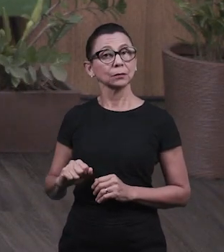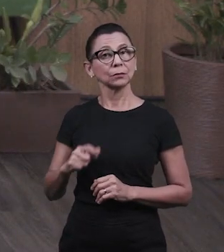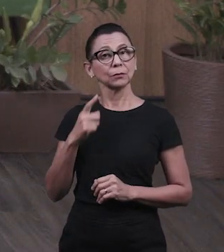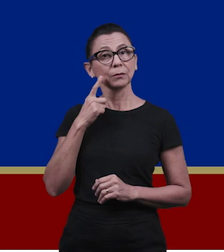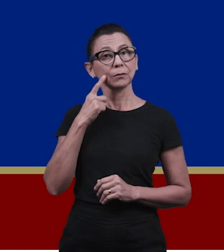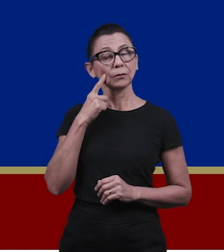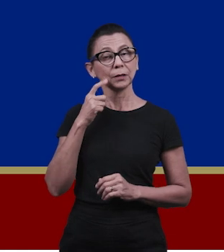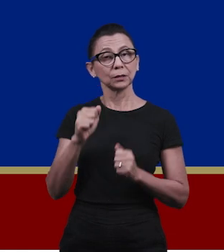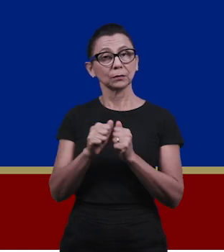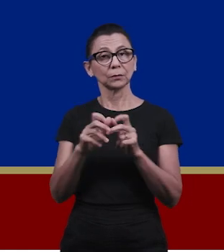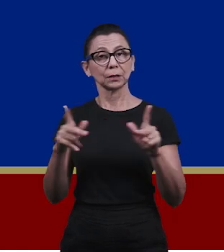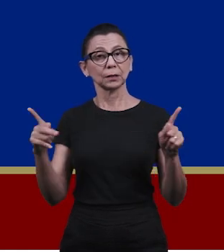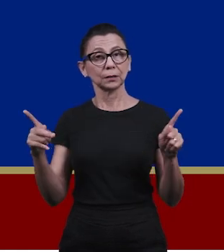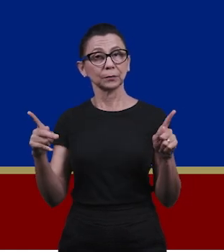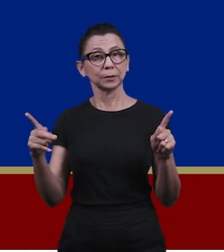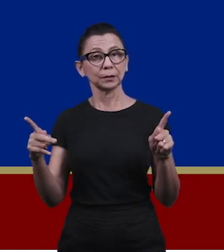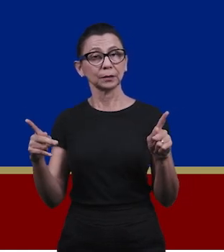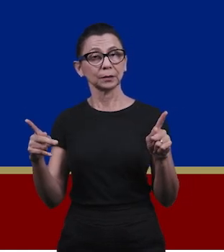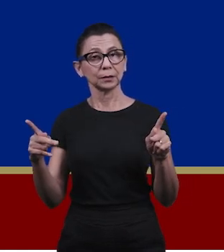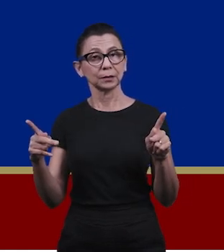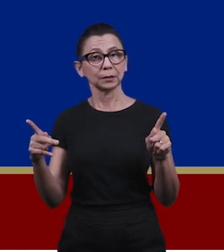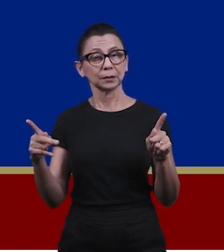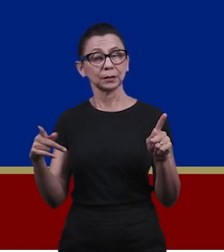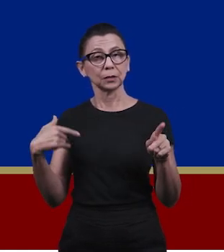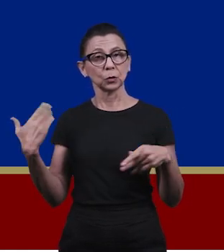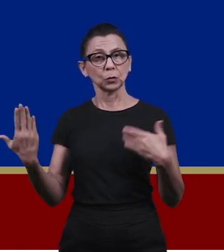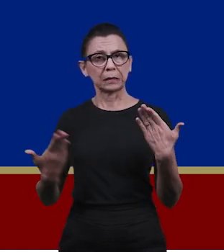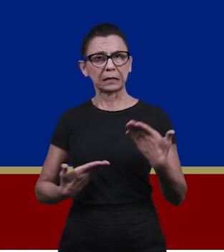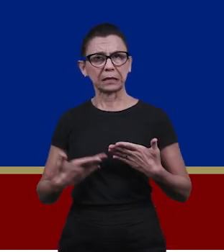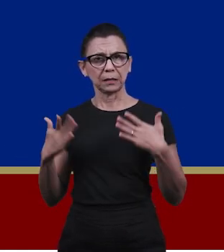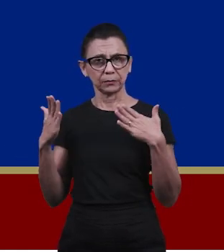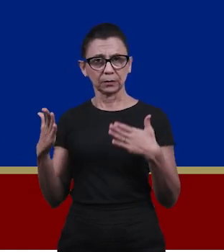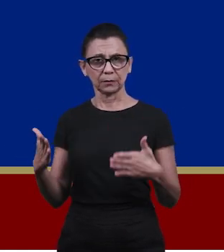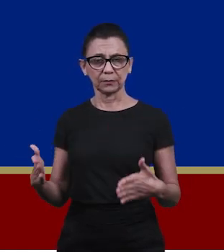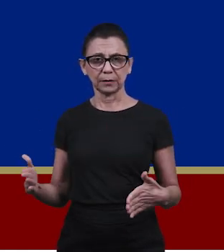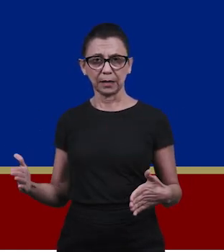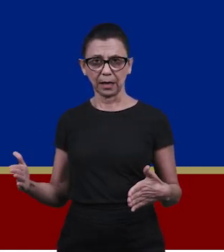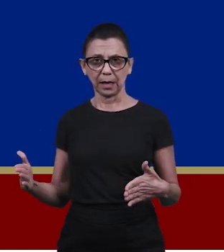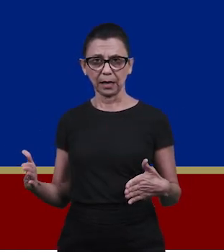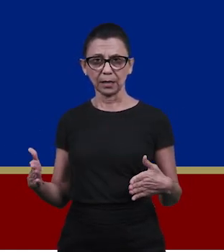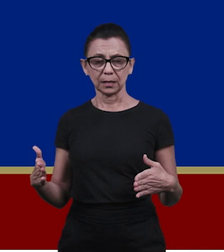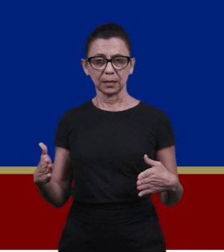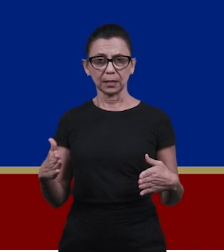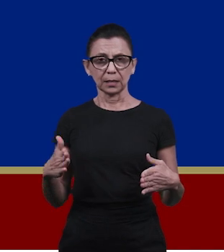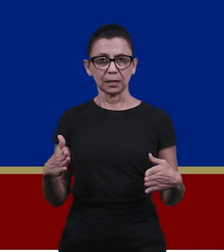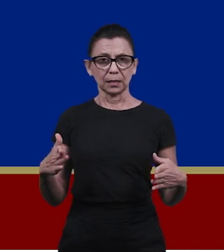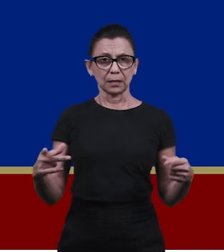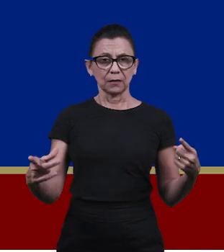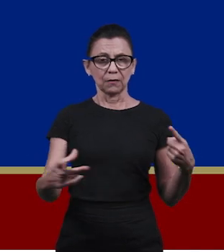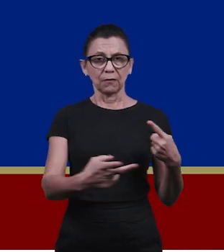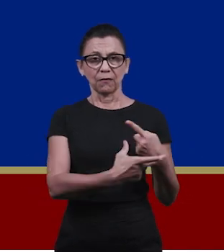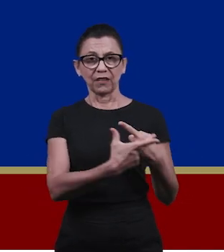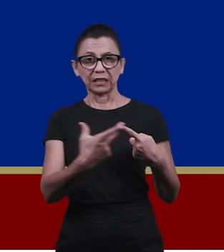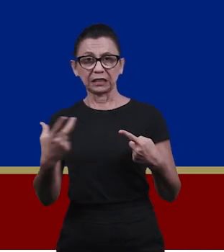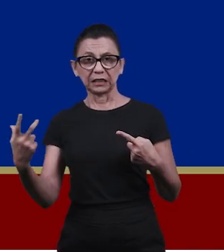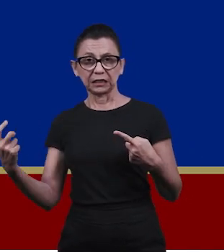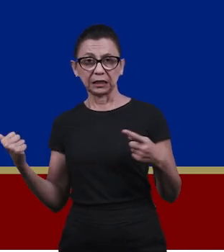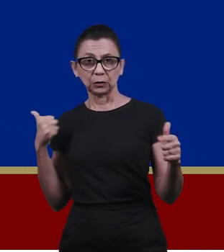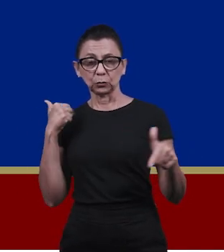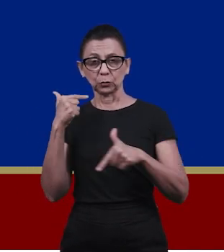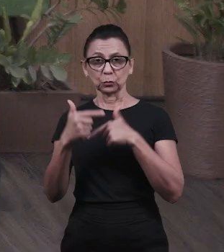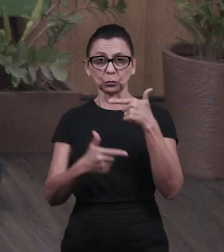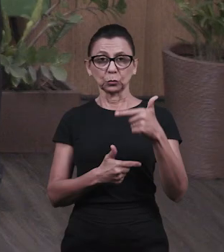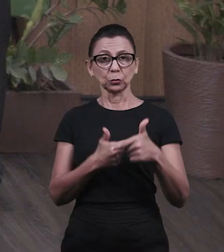от Иоанна, Откровение Иоанна 12:11. «И они победили его кровью Агнца и